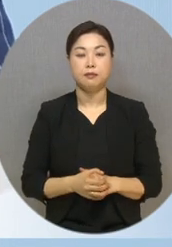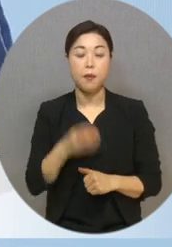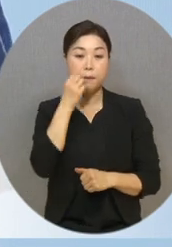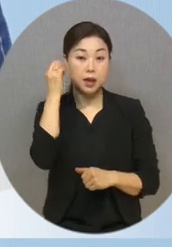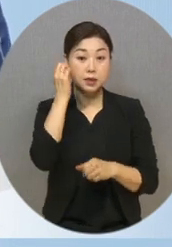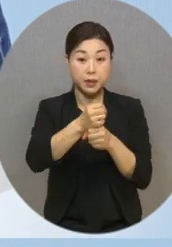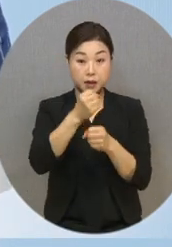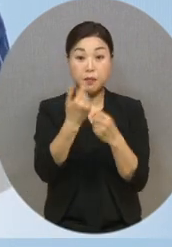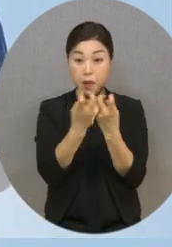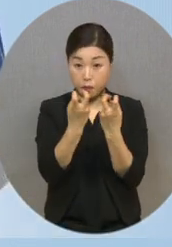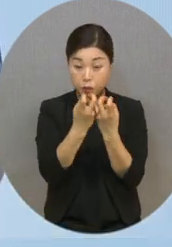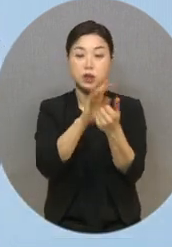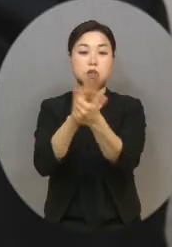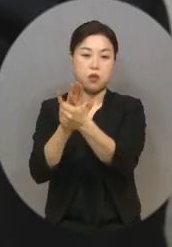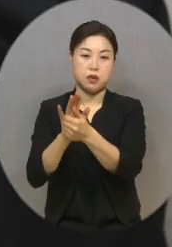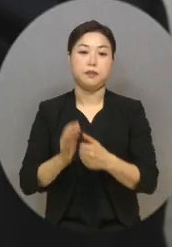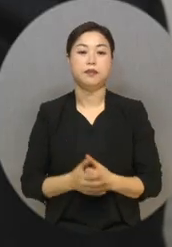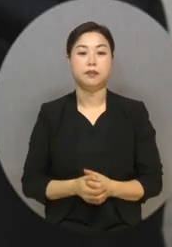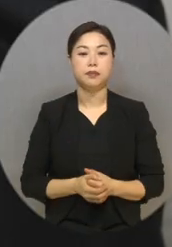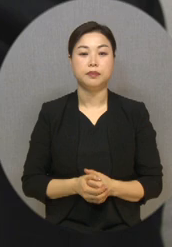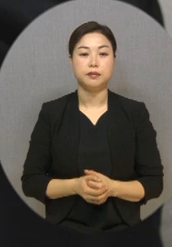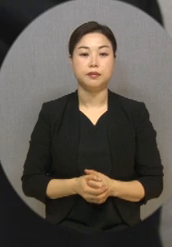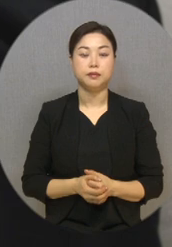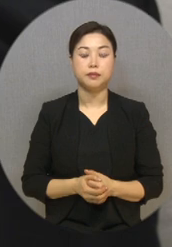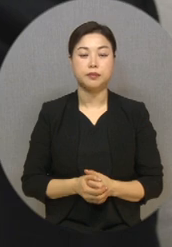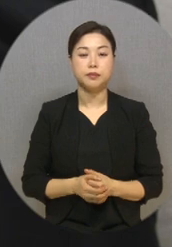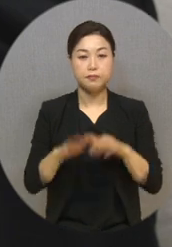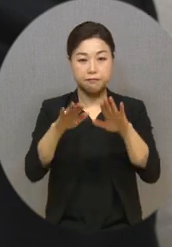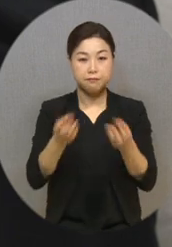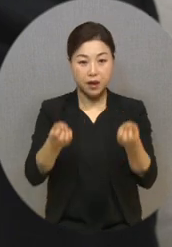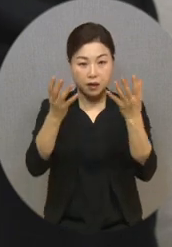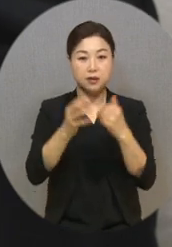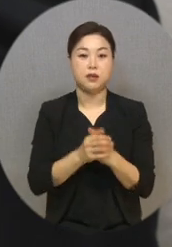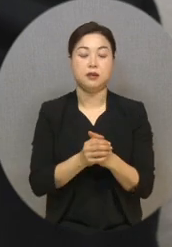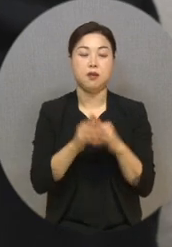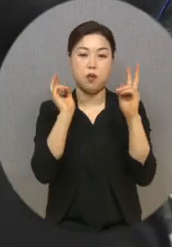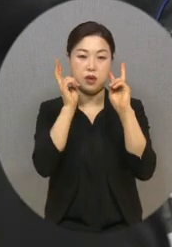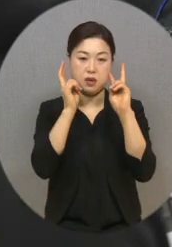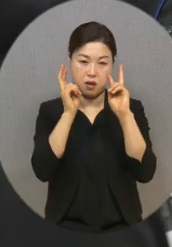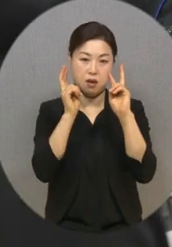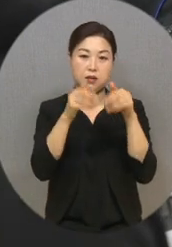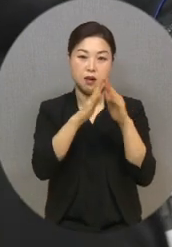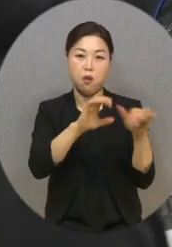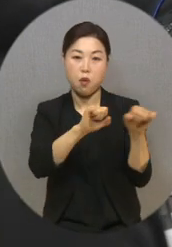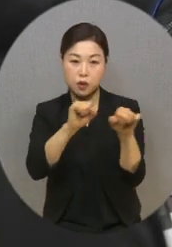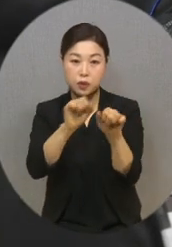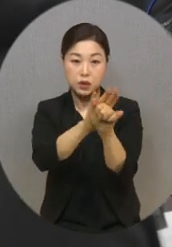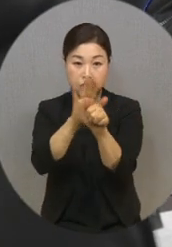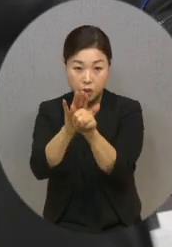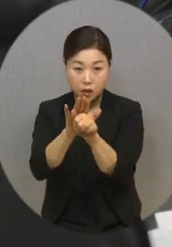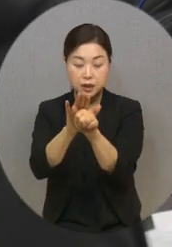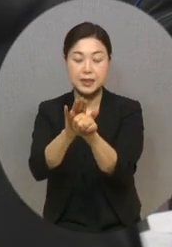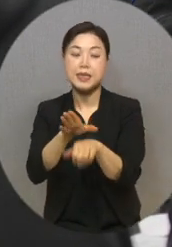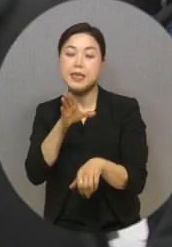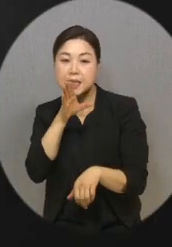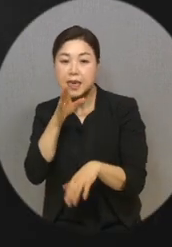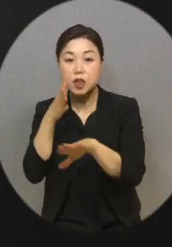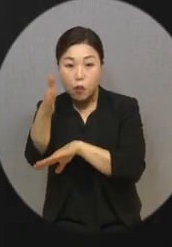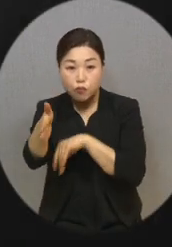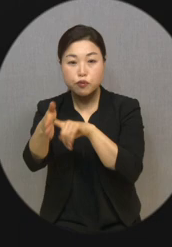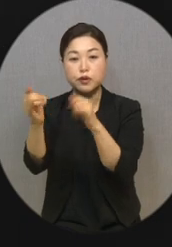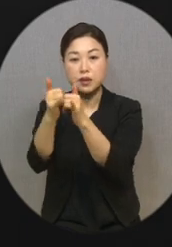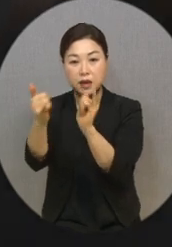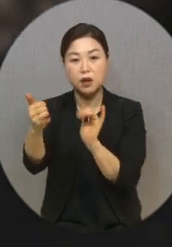홈페이지 만드는 지원까지 좀 하고 있습니다. 이번 자리는 모의 창업 활동을 지원하고 현직 전문가의 교육을 통한 취업